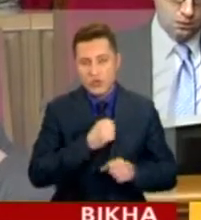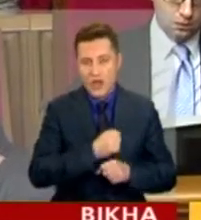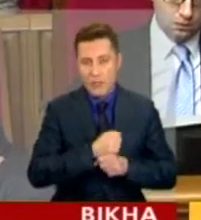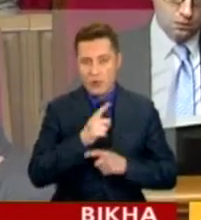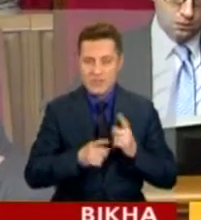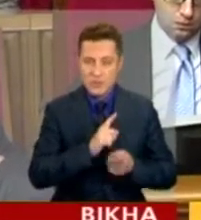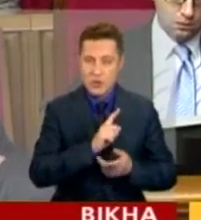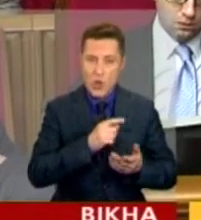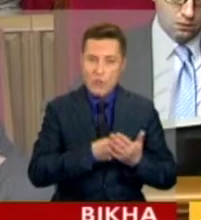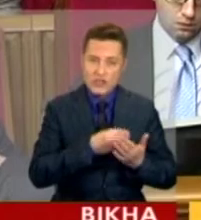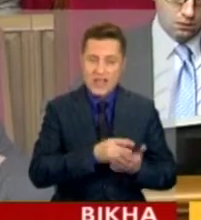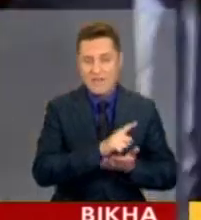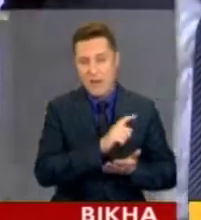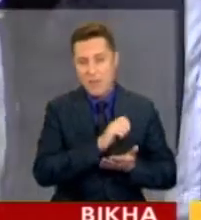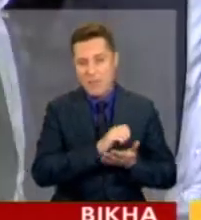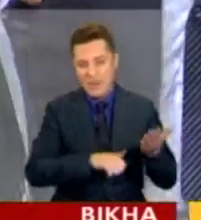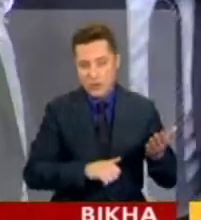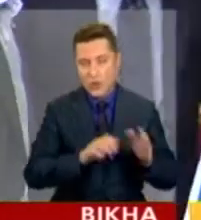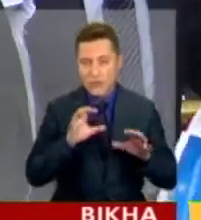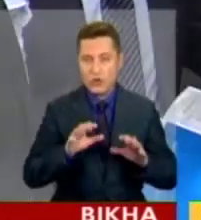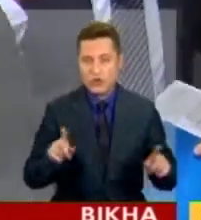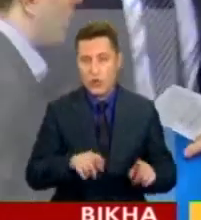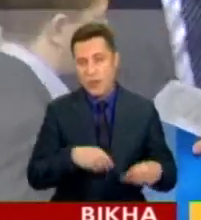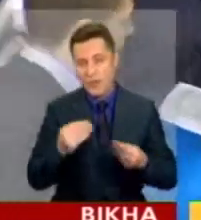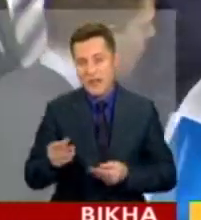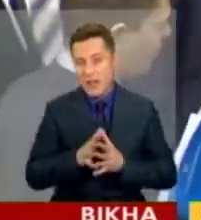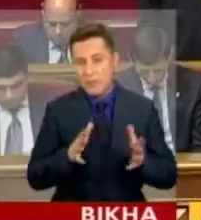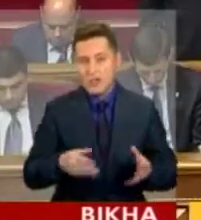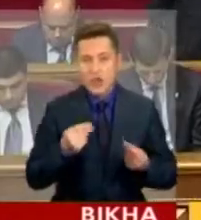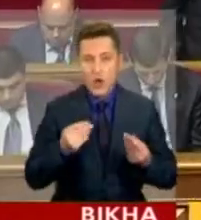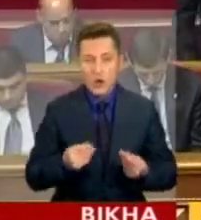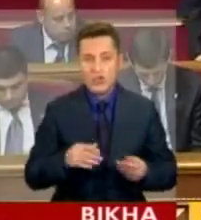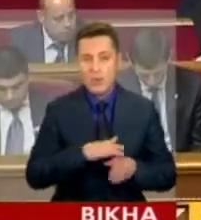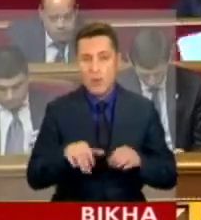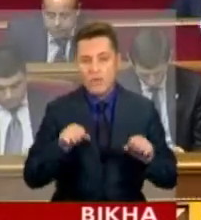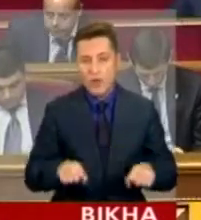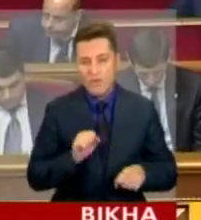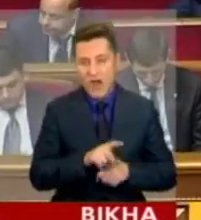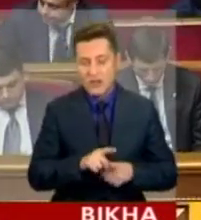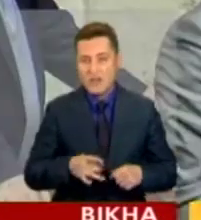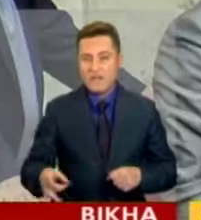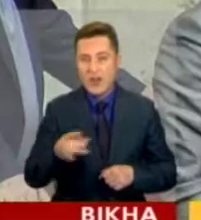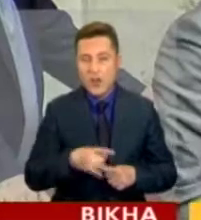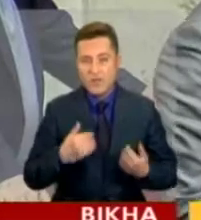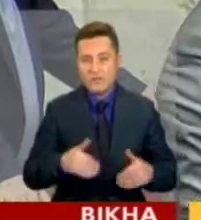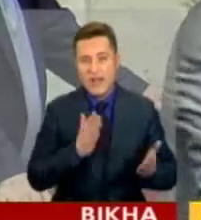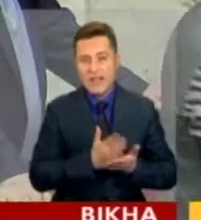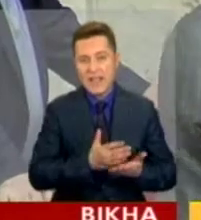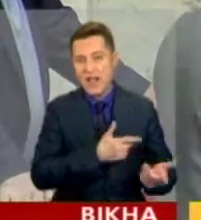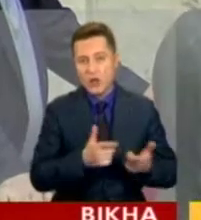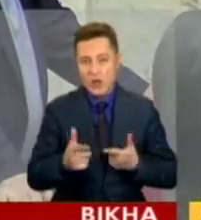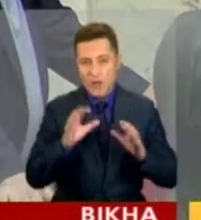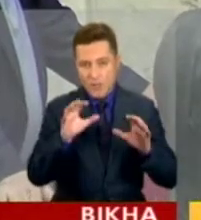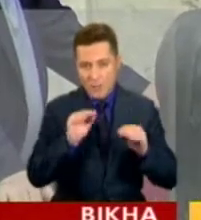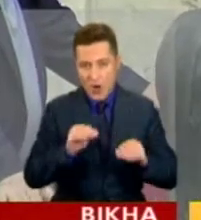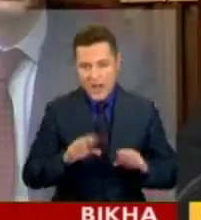та податкового кодексу, аби передати більше грошей і повноважень у регіони. І повідомив, що вже є готовий проект закону